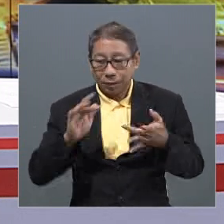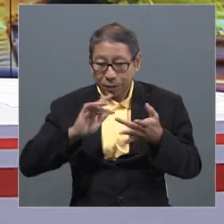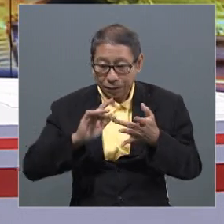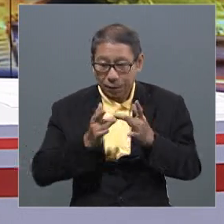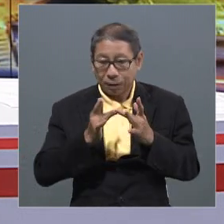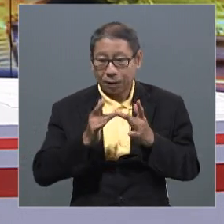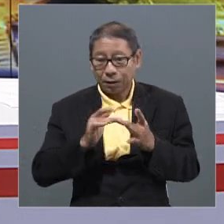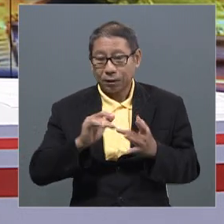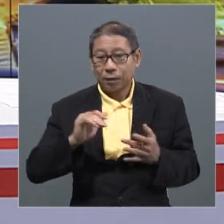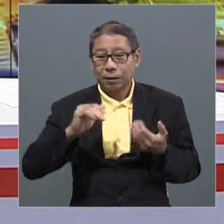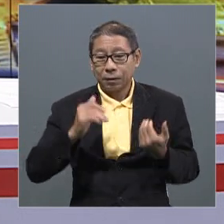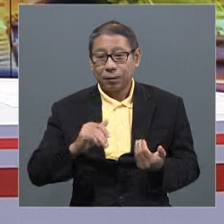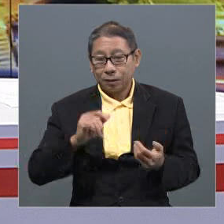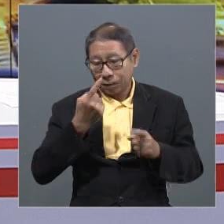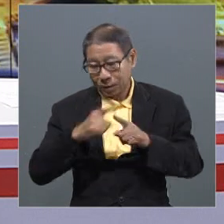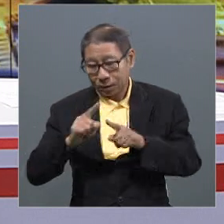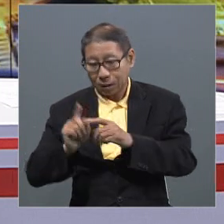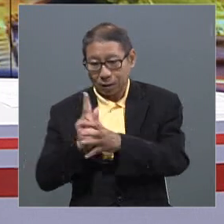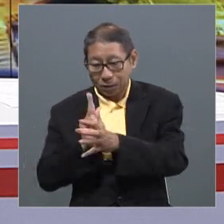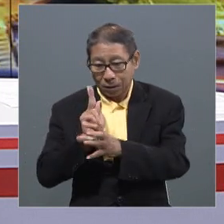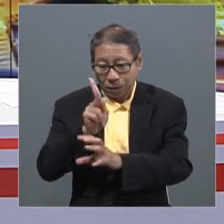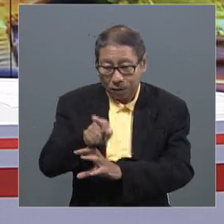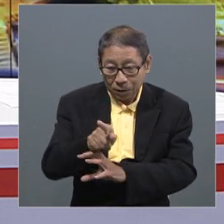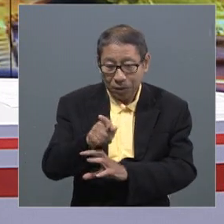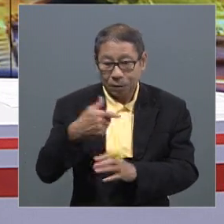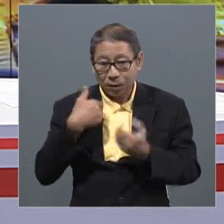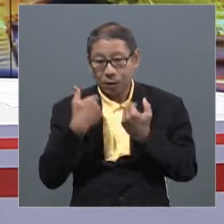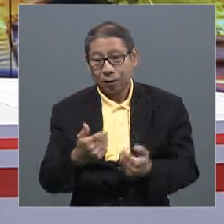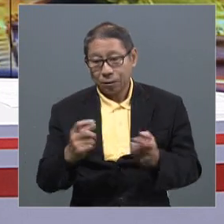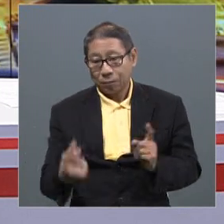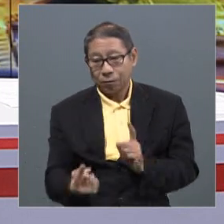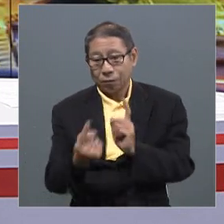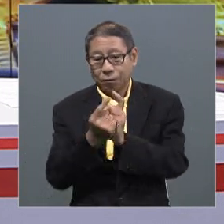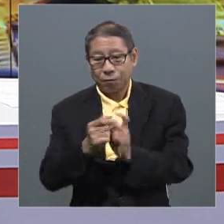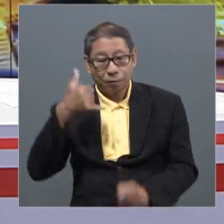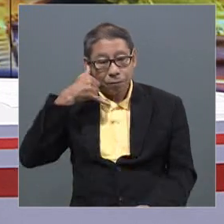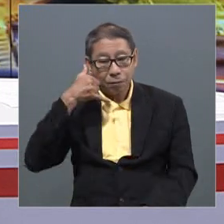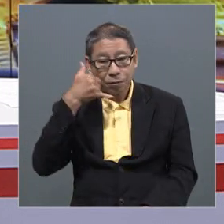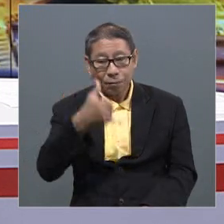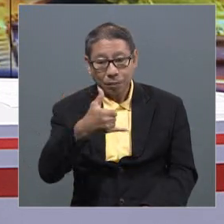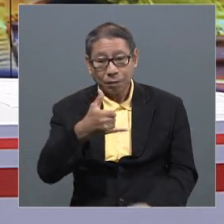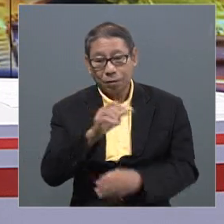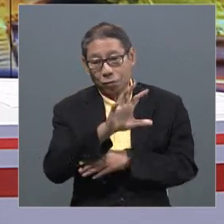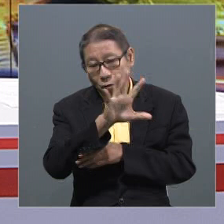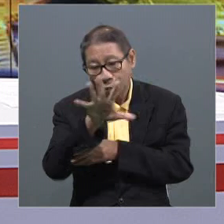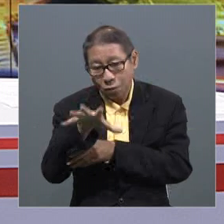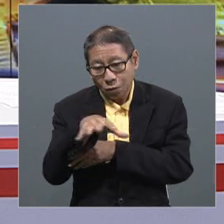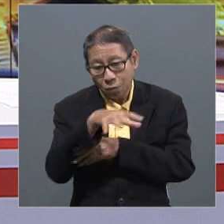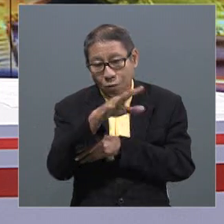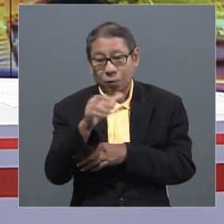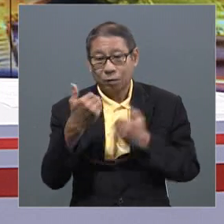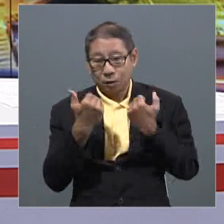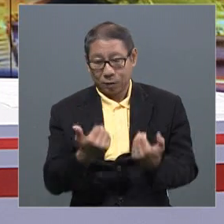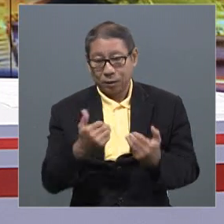ระบบออนไลน์ทั้งหลายทั้งแหลที่ผ่านๆมาเนี่ยคุณผู้ชมเราจะเจอกรณีพวกแก๊ง Call Centerปลอมเป็นตำรวจครับแต่ล่าสุดเนี่ย